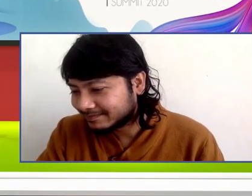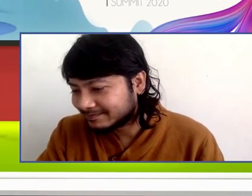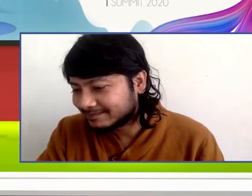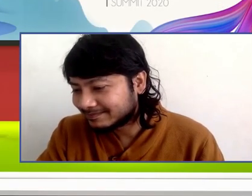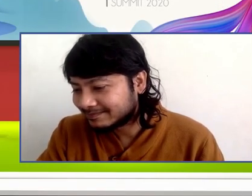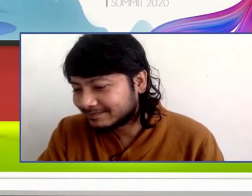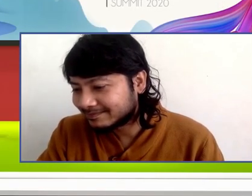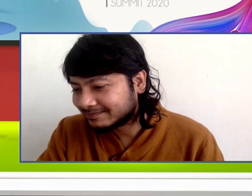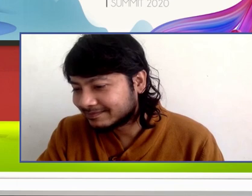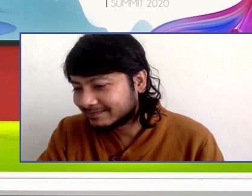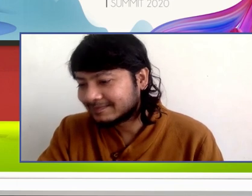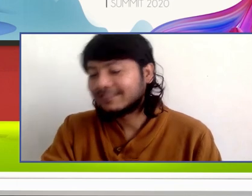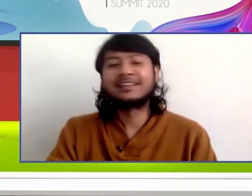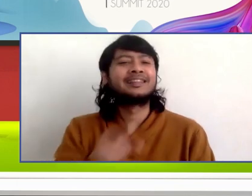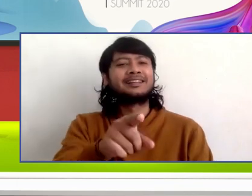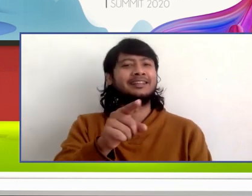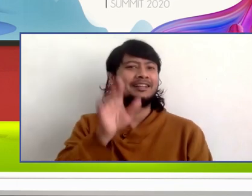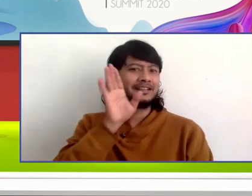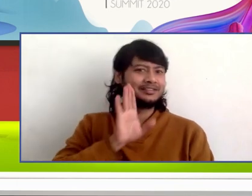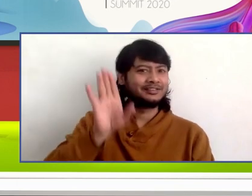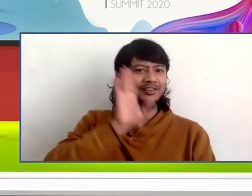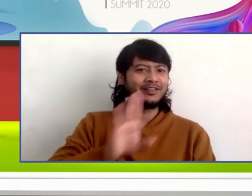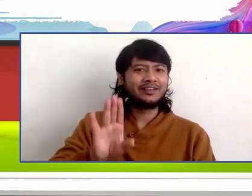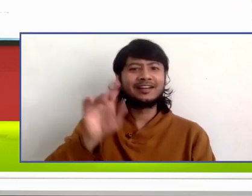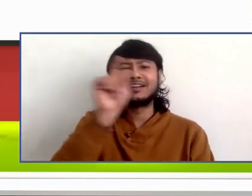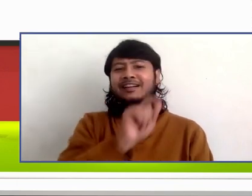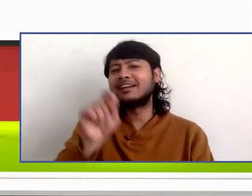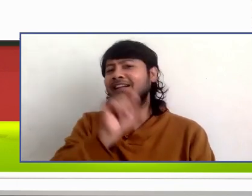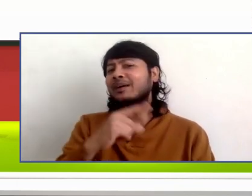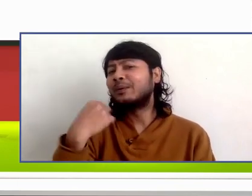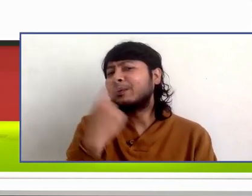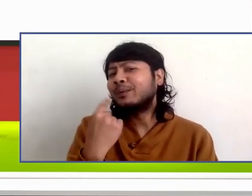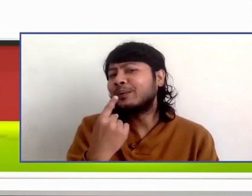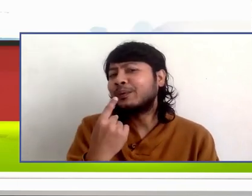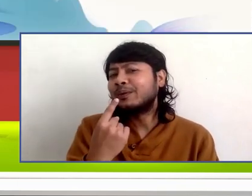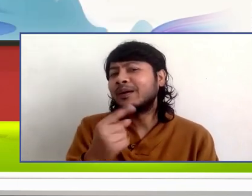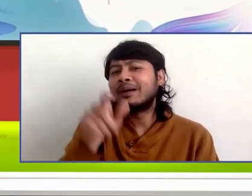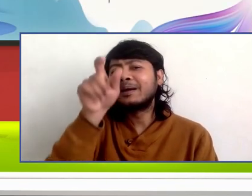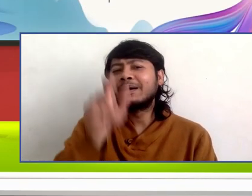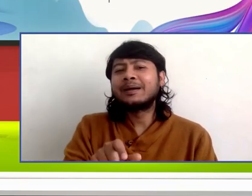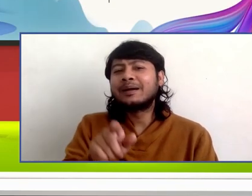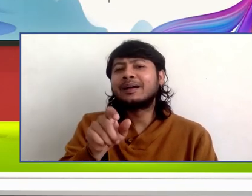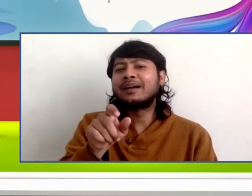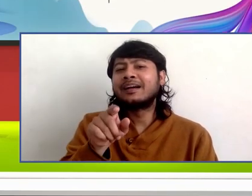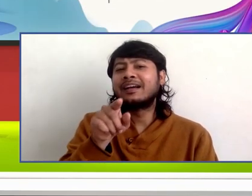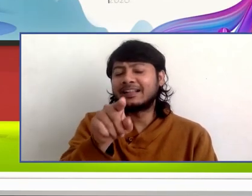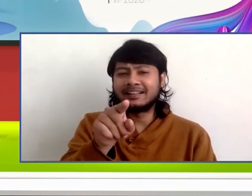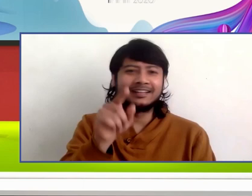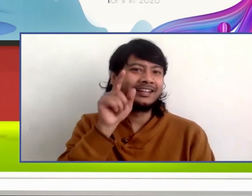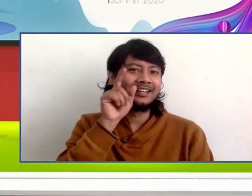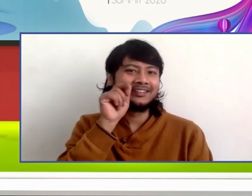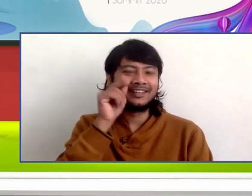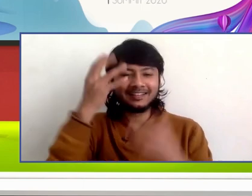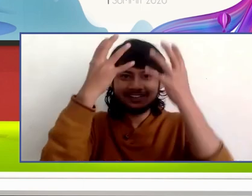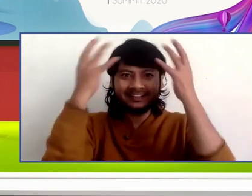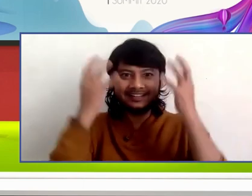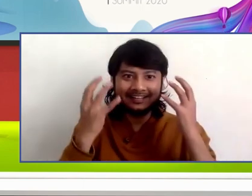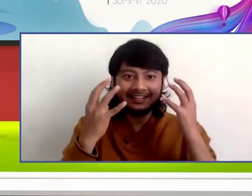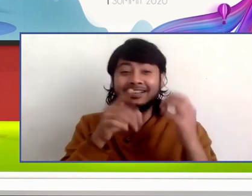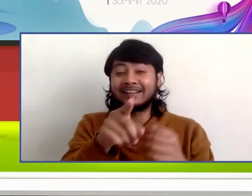Do you know who's written this song? It is Vasu Dikshit's very, very close friend, Ashwin